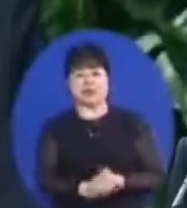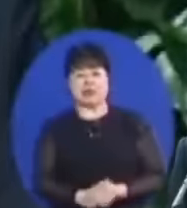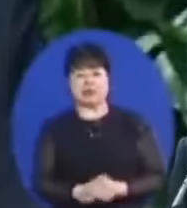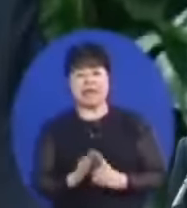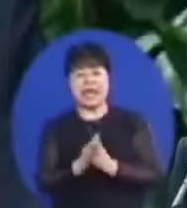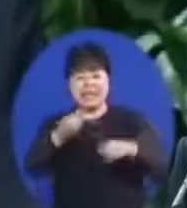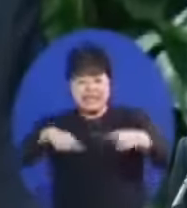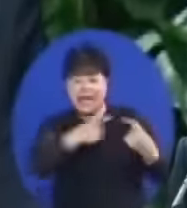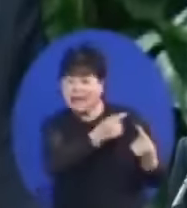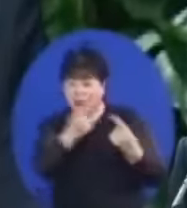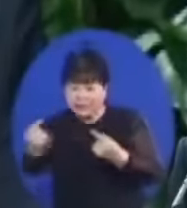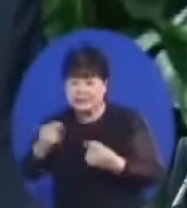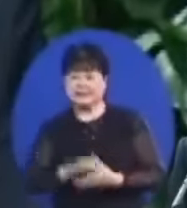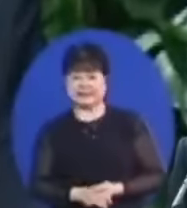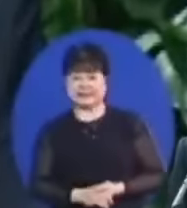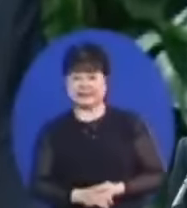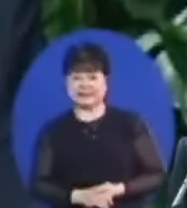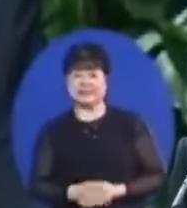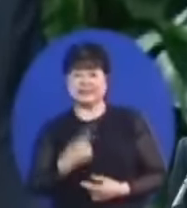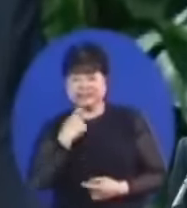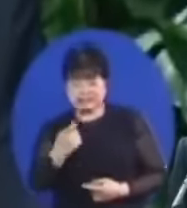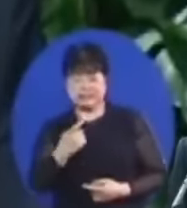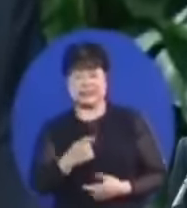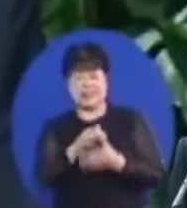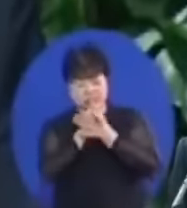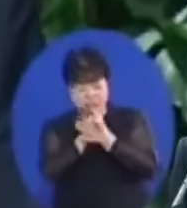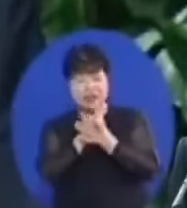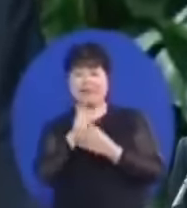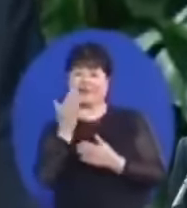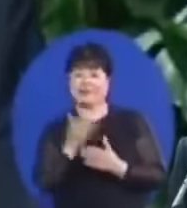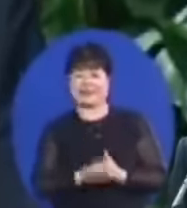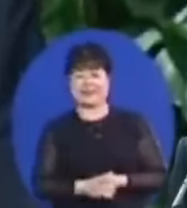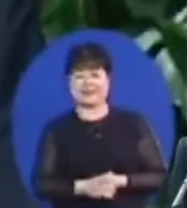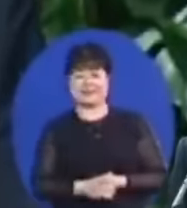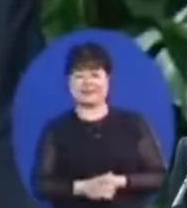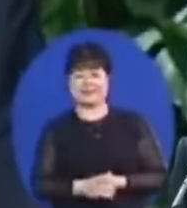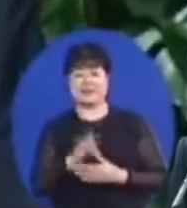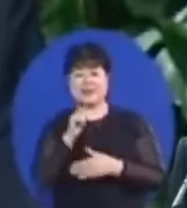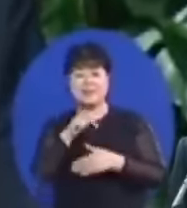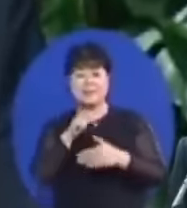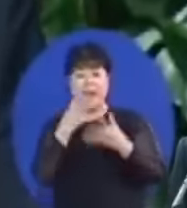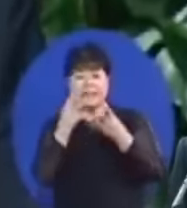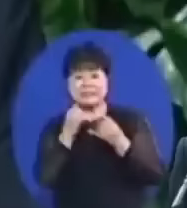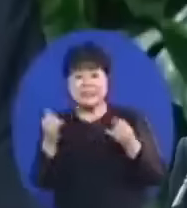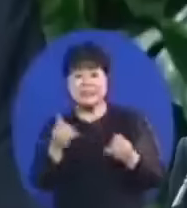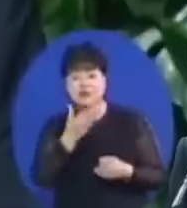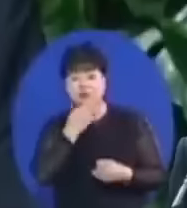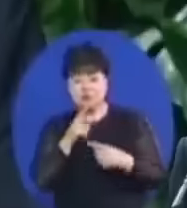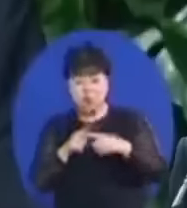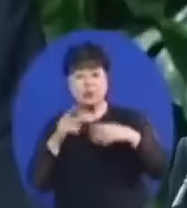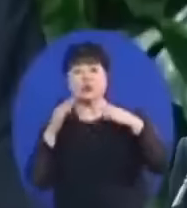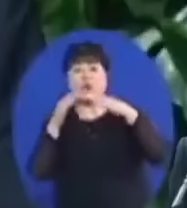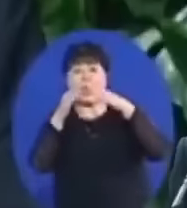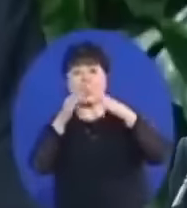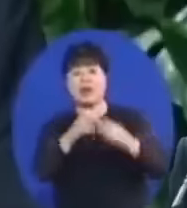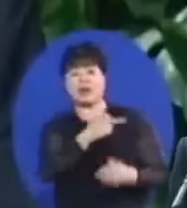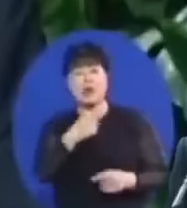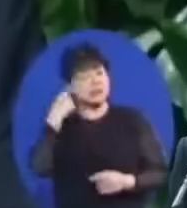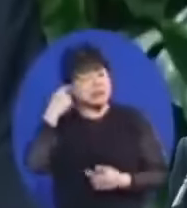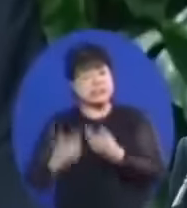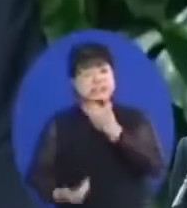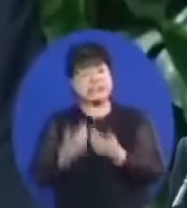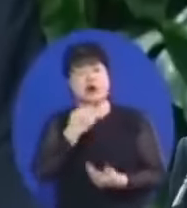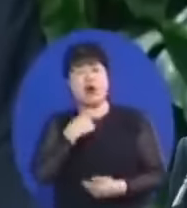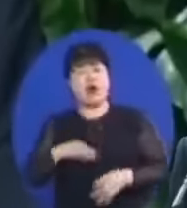엘리야처럼 그렇게 끈질기게 기도하는 것입니다. 많은 사람들이 우리 순복음교회는 너무